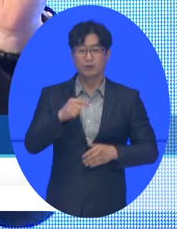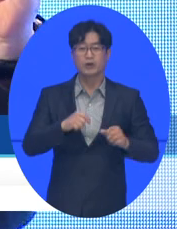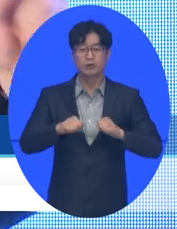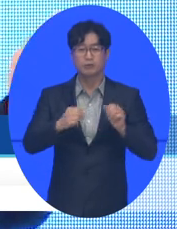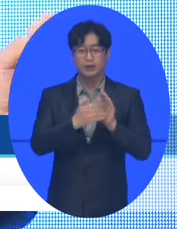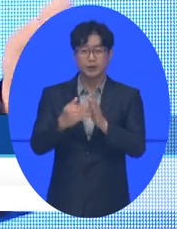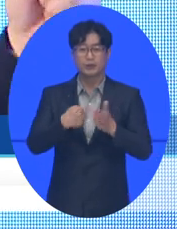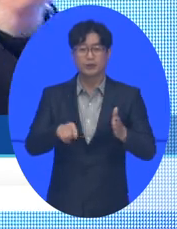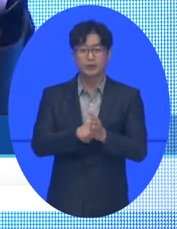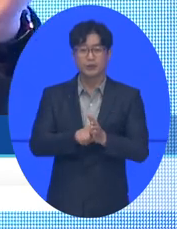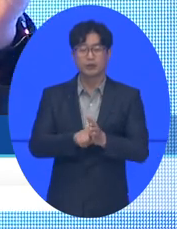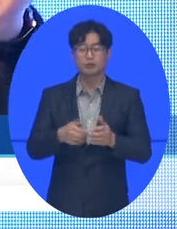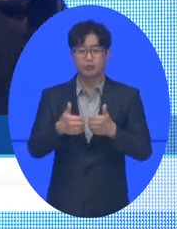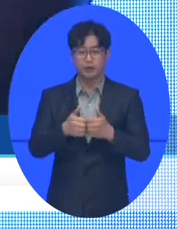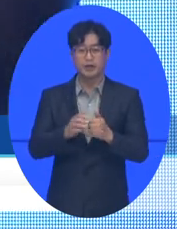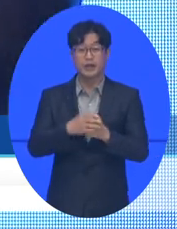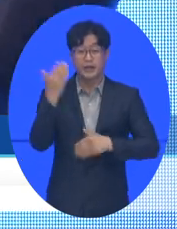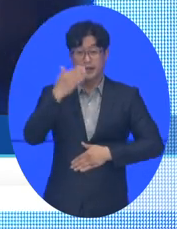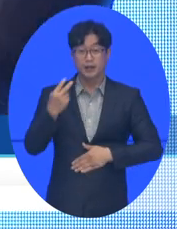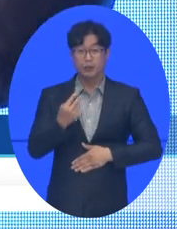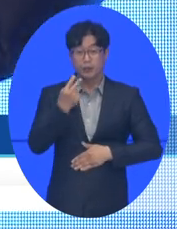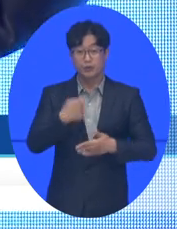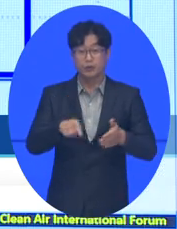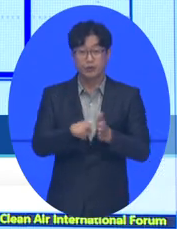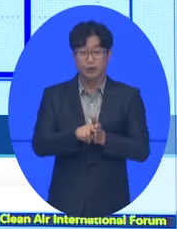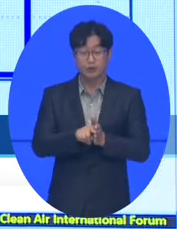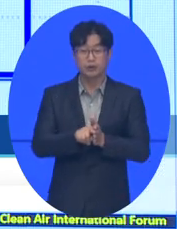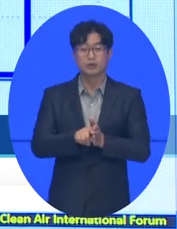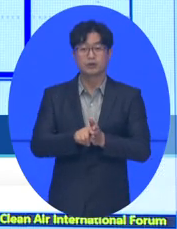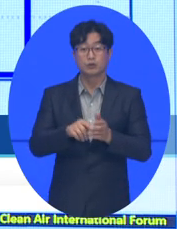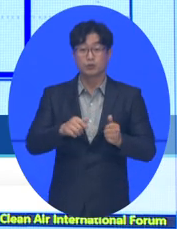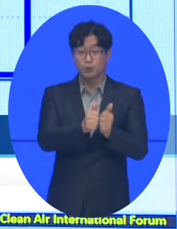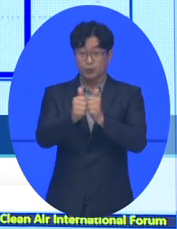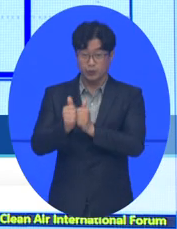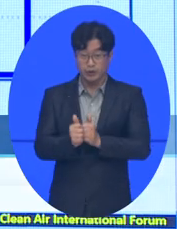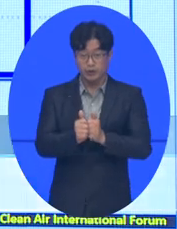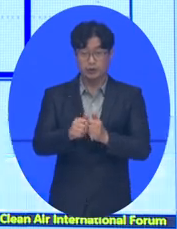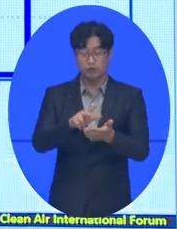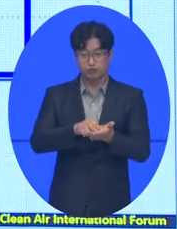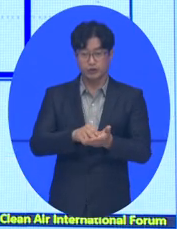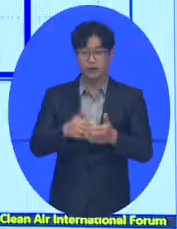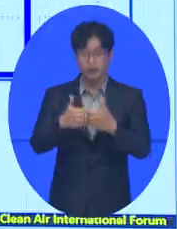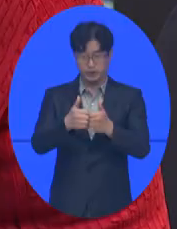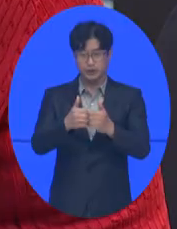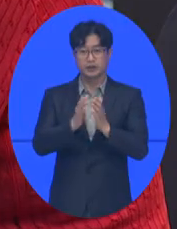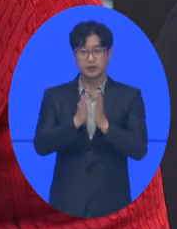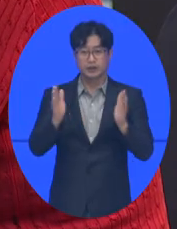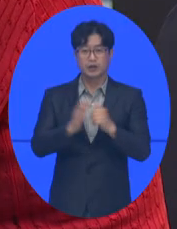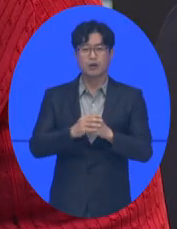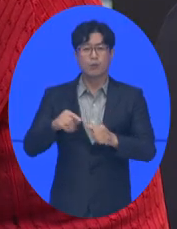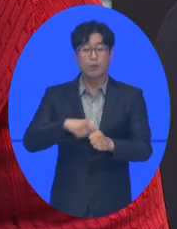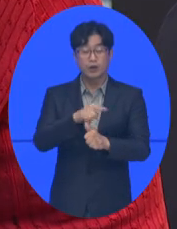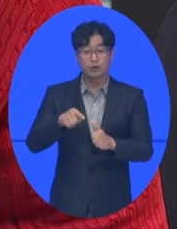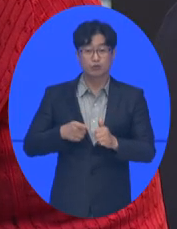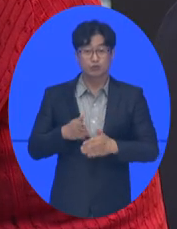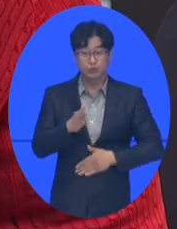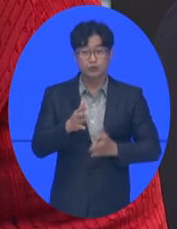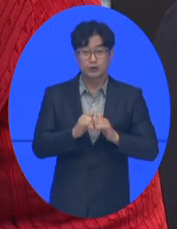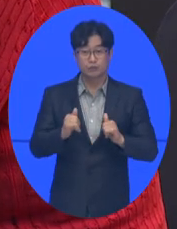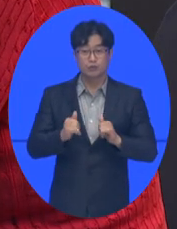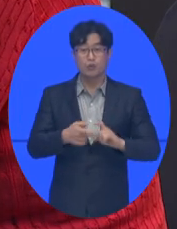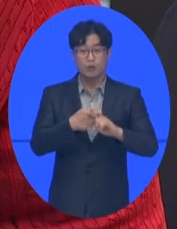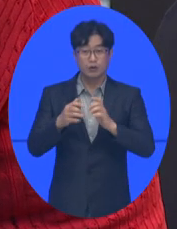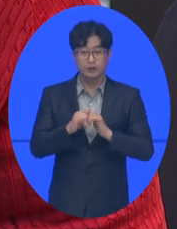행사도 열렸습니다. 맑은 공기를 위한 동행을 주제로 청정대기 국제 포럼이 열렸는데 환경 전문가와 국제기구